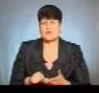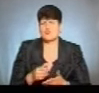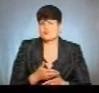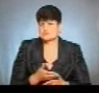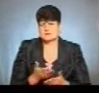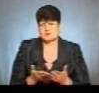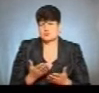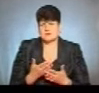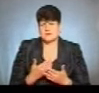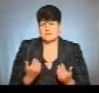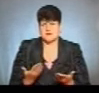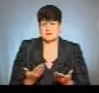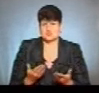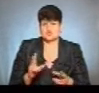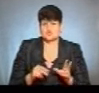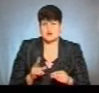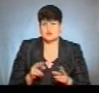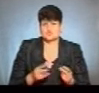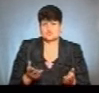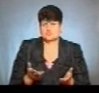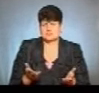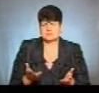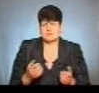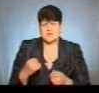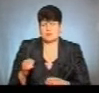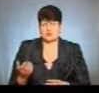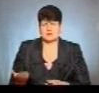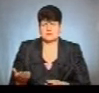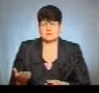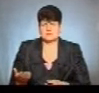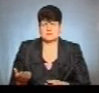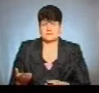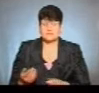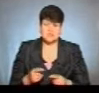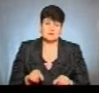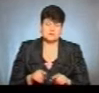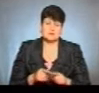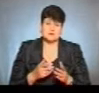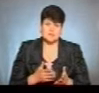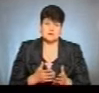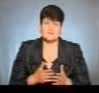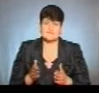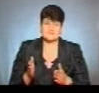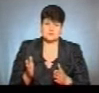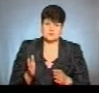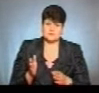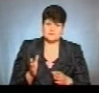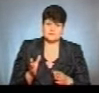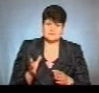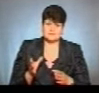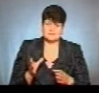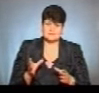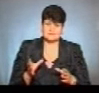якщо немає жодного шансу перемогти. І відтак, якщо відсікаємо увесь